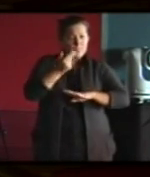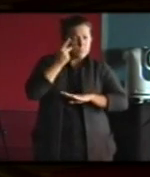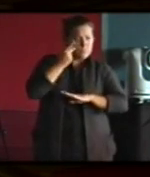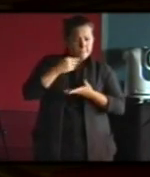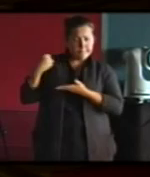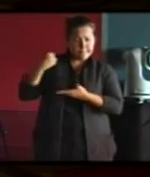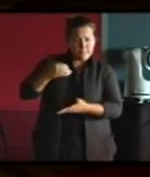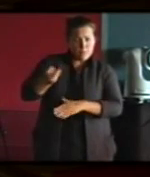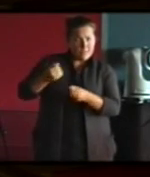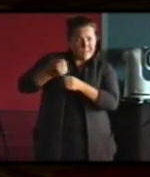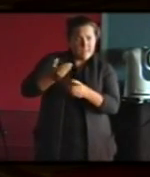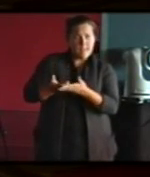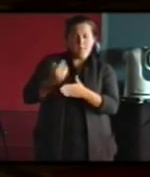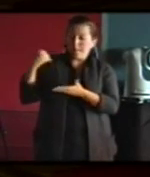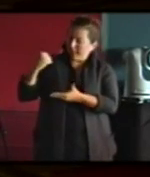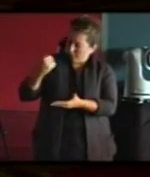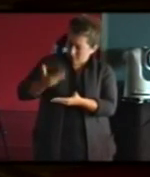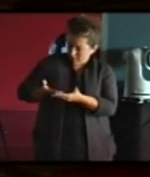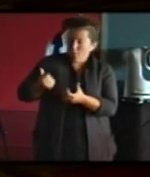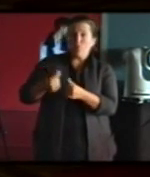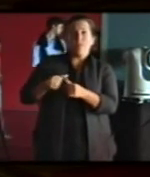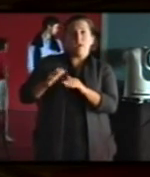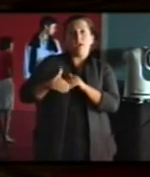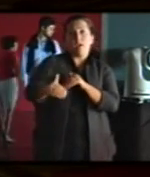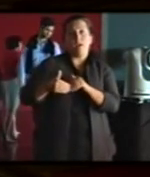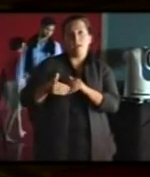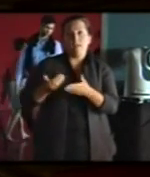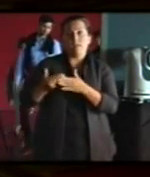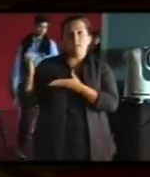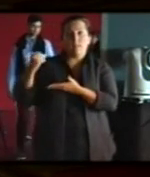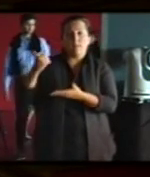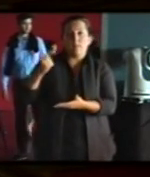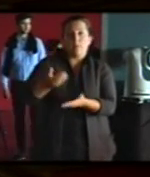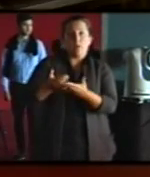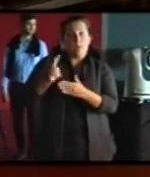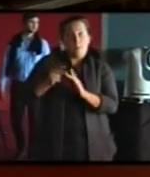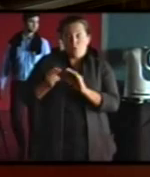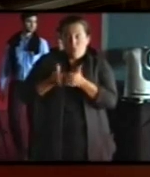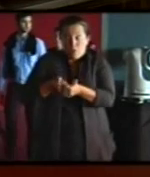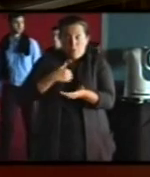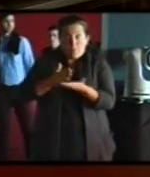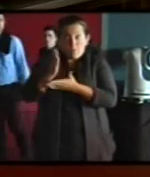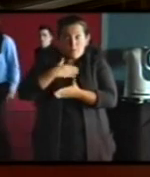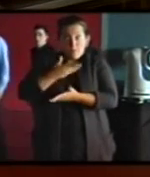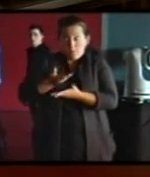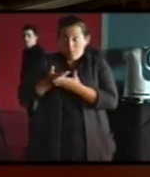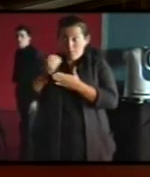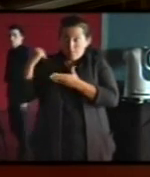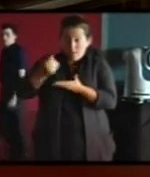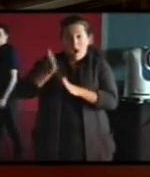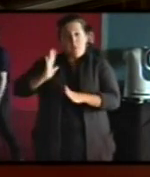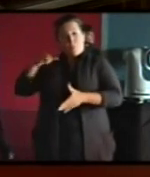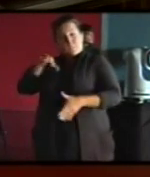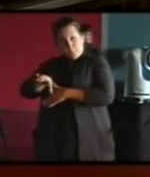architectes. Comment traite-t-on ce patrimoine? C'est aussi, je l'ai dit tout à l'heure, un patrimoine au sens notarial du terme. Il a une valeur, et il a été un